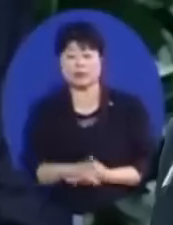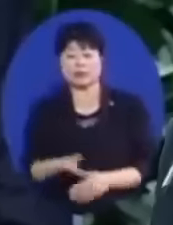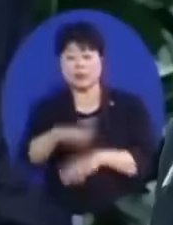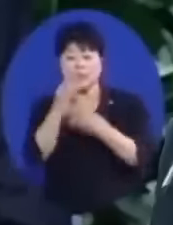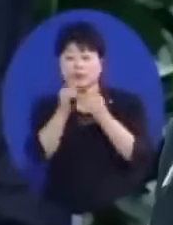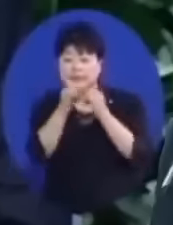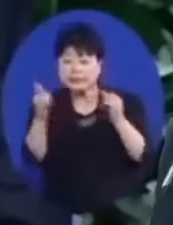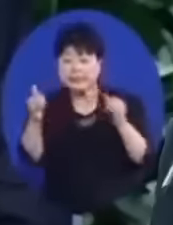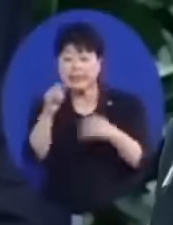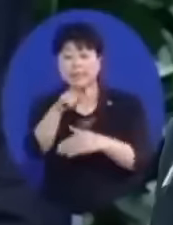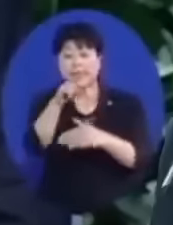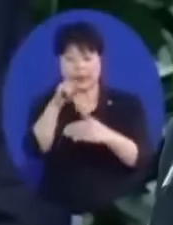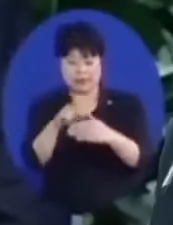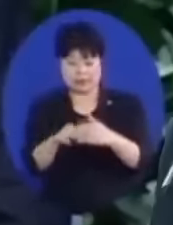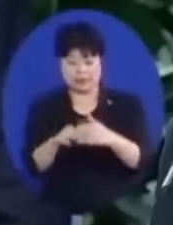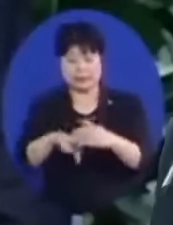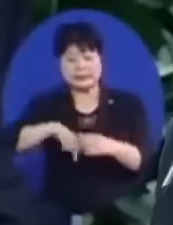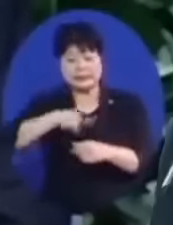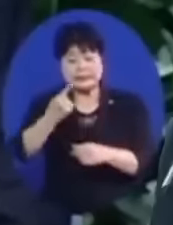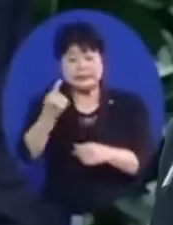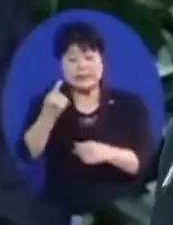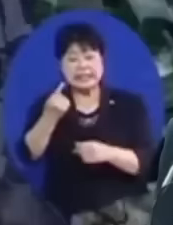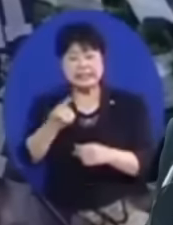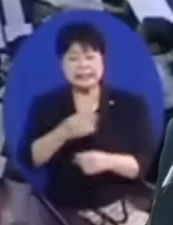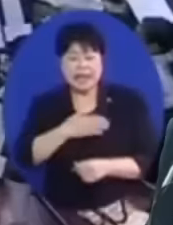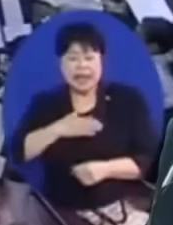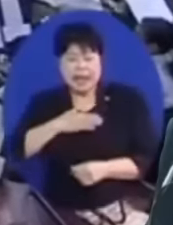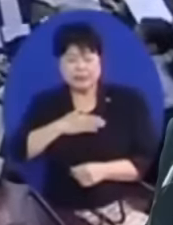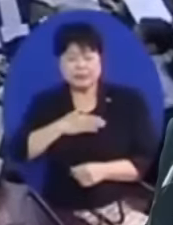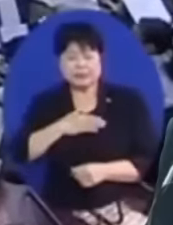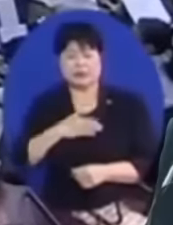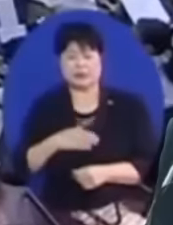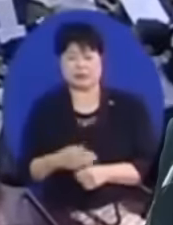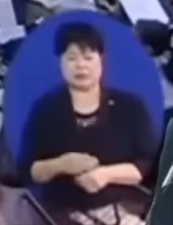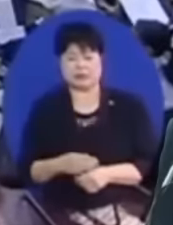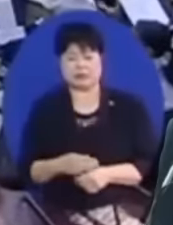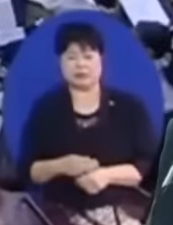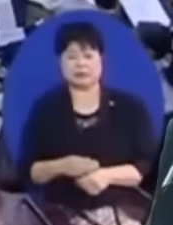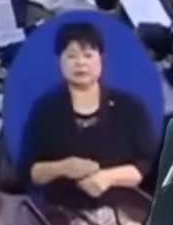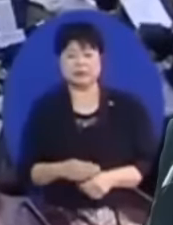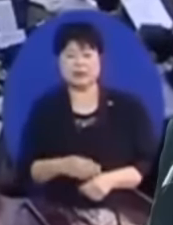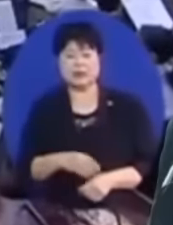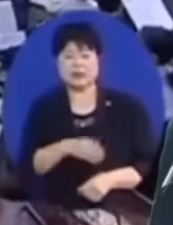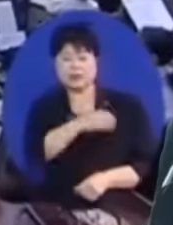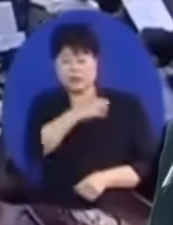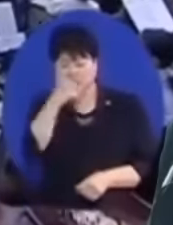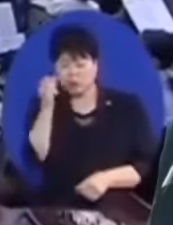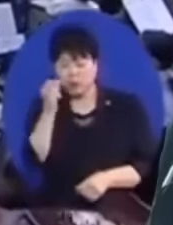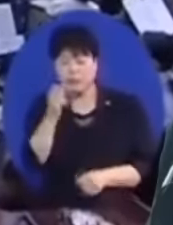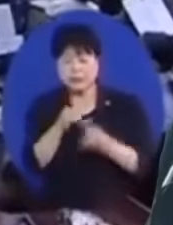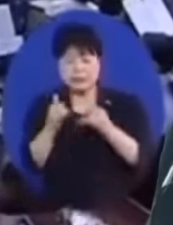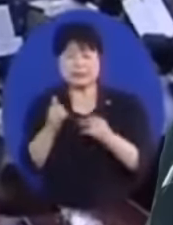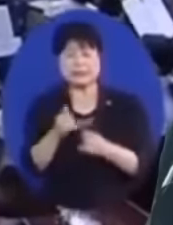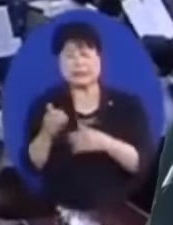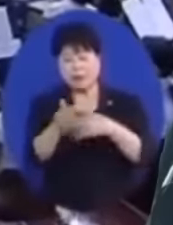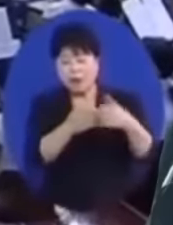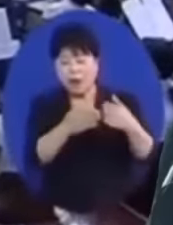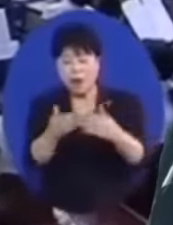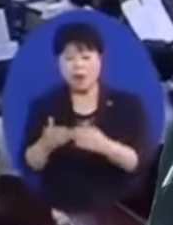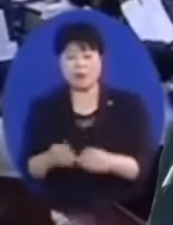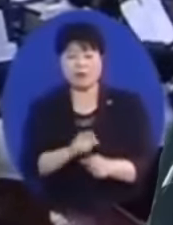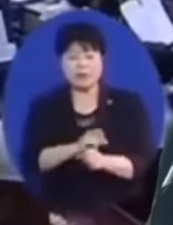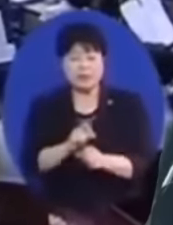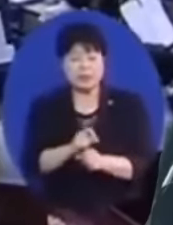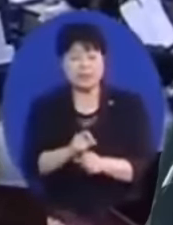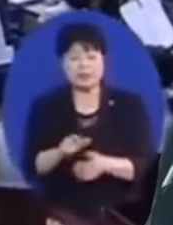모든 인간의 심리는 자신의 감정적인 필요가 충족되지 못하면 다른 사람이나 특별한 경험 혹은